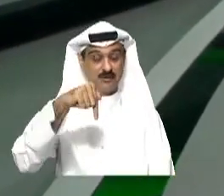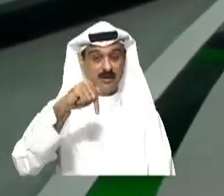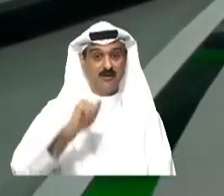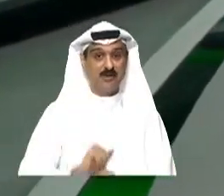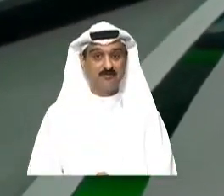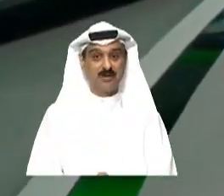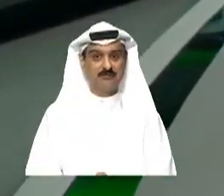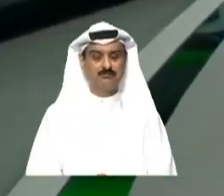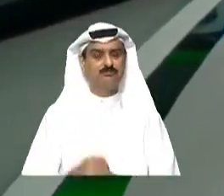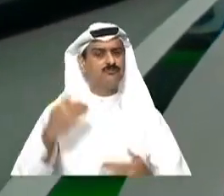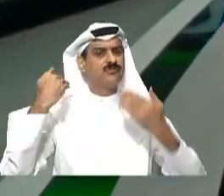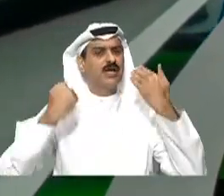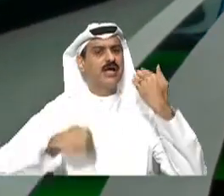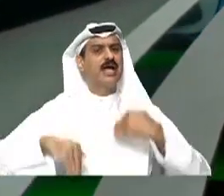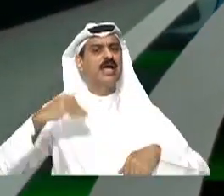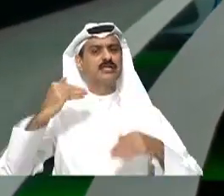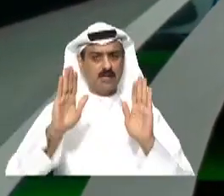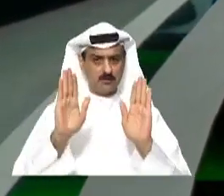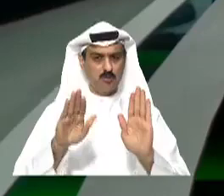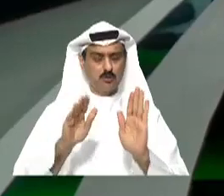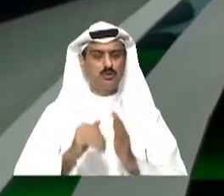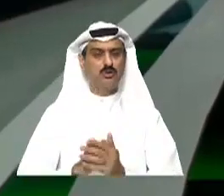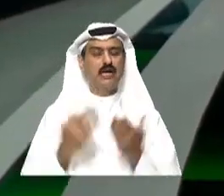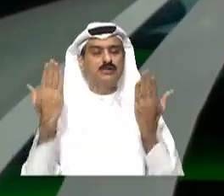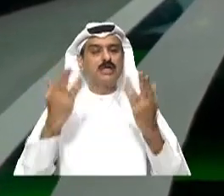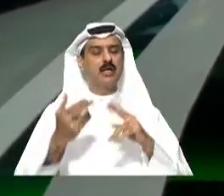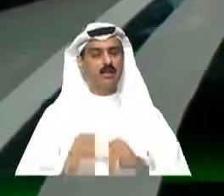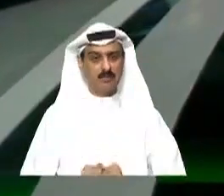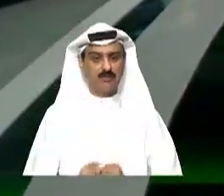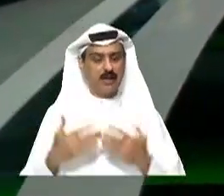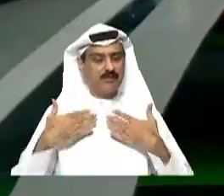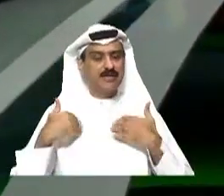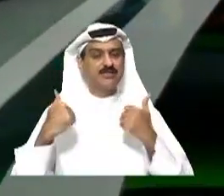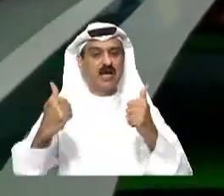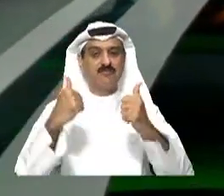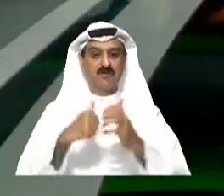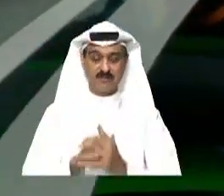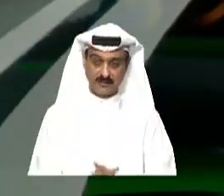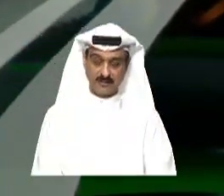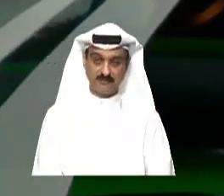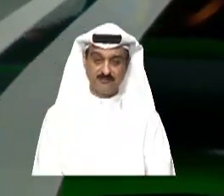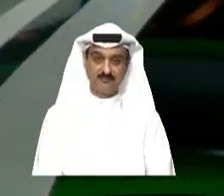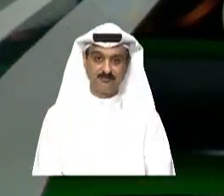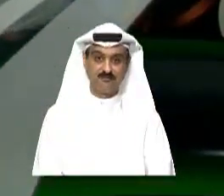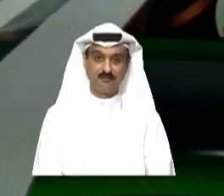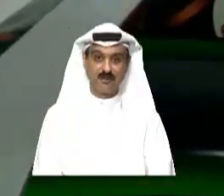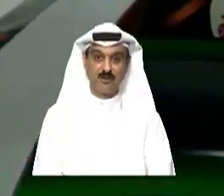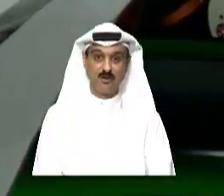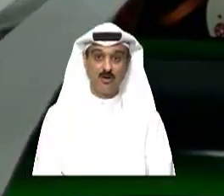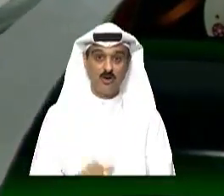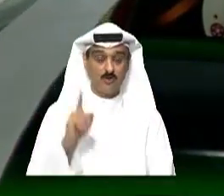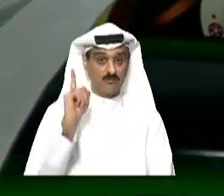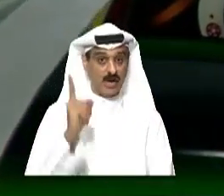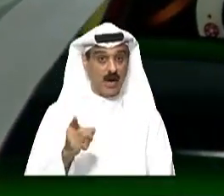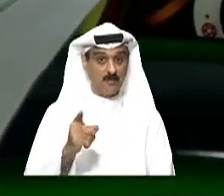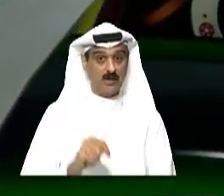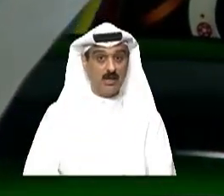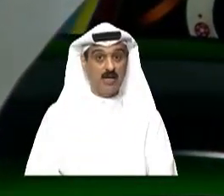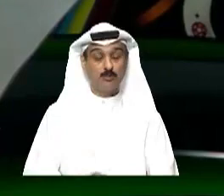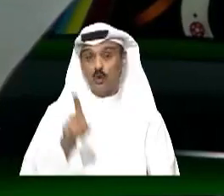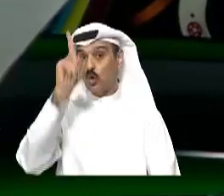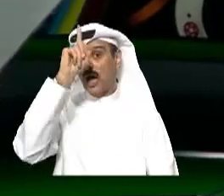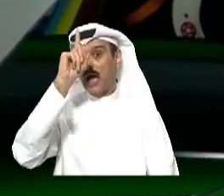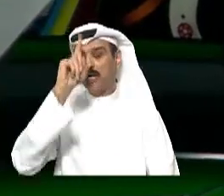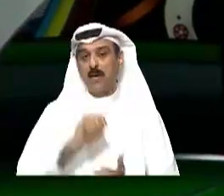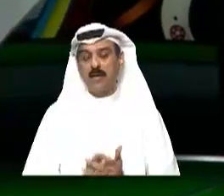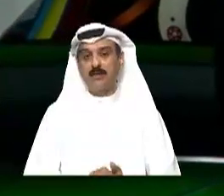خلال الإصابة، ولكن هو الآن من خلال طبعا التوصيات العليا بأن يذهب لألمانيا مثل ما